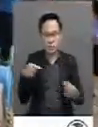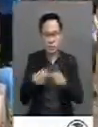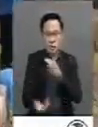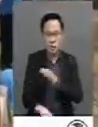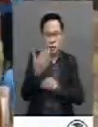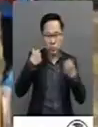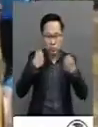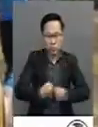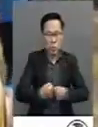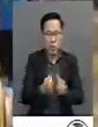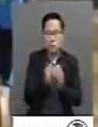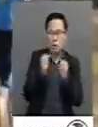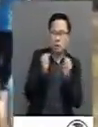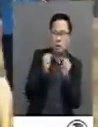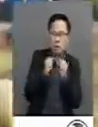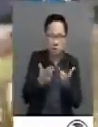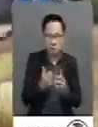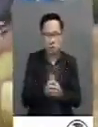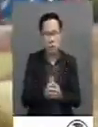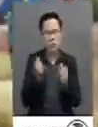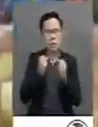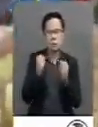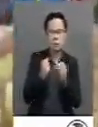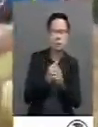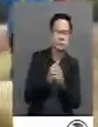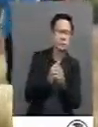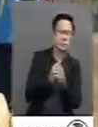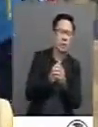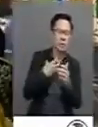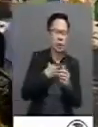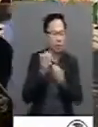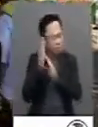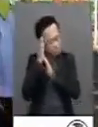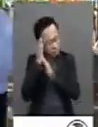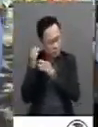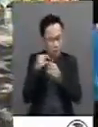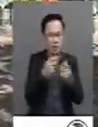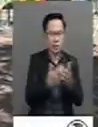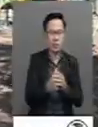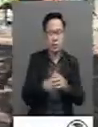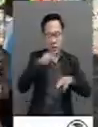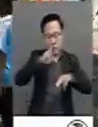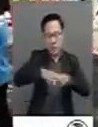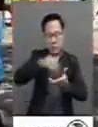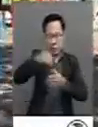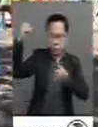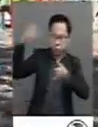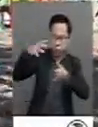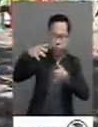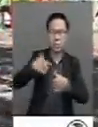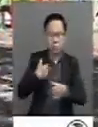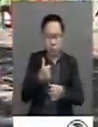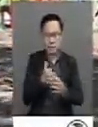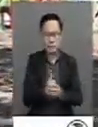ามาเรียนเนี่ยบางคนไม่อยากตื่นเลย จริงๆฉันเคยเป็นตอนเด็กๆนี่พออากาศหนาวอยากจะอยู่กับบ้าน แล้วก็ต้องมานั่งเรียนกลางแดดกันเลยนะ ดังนั้นค่ะวิชา